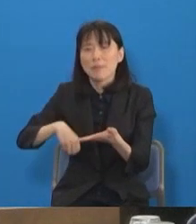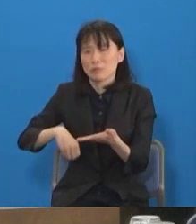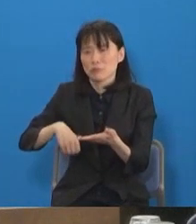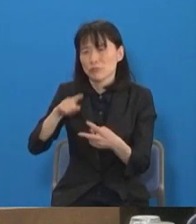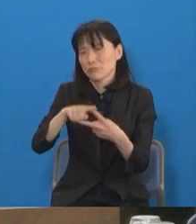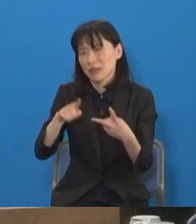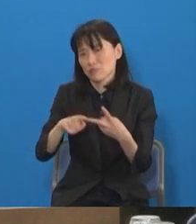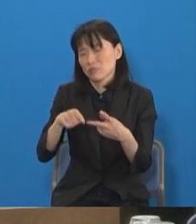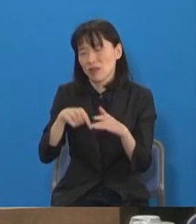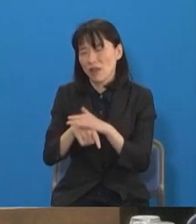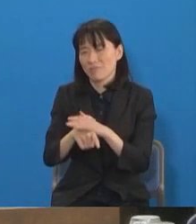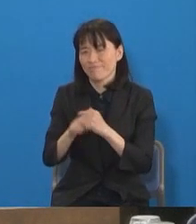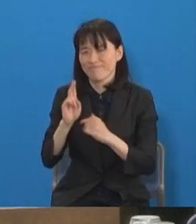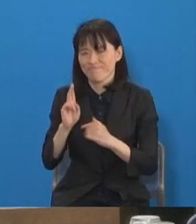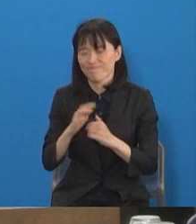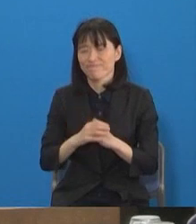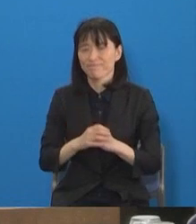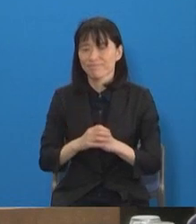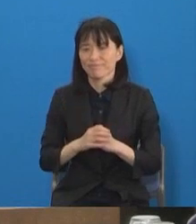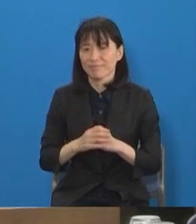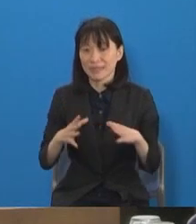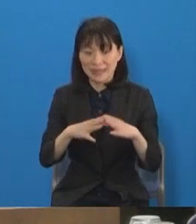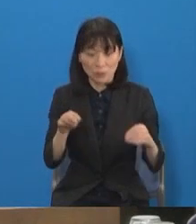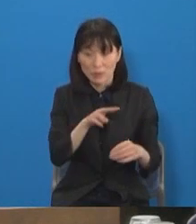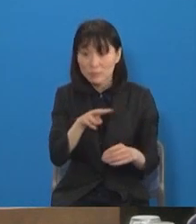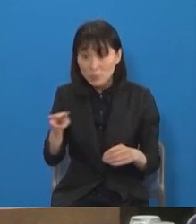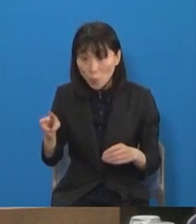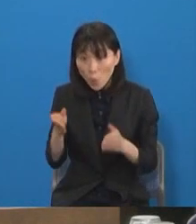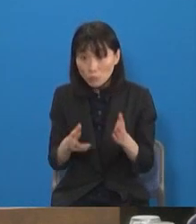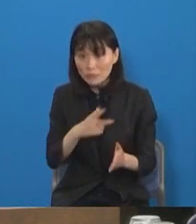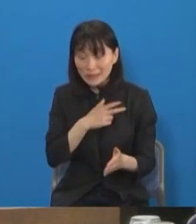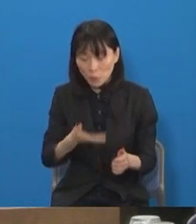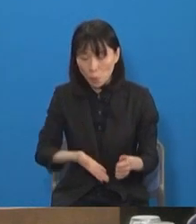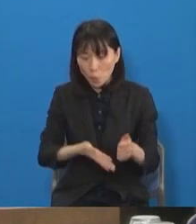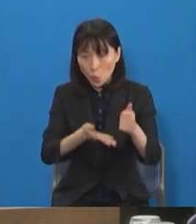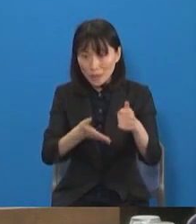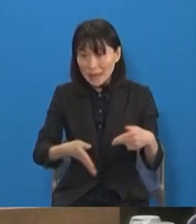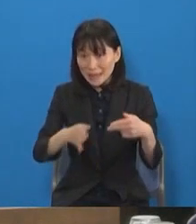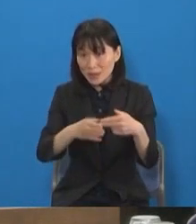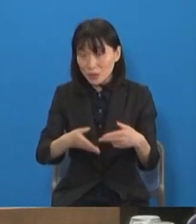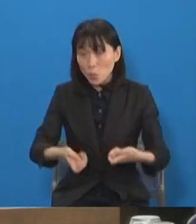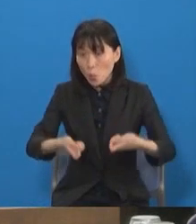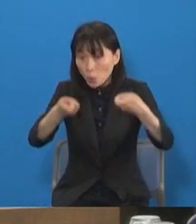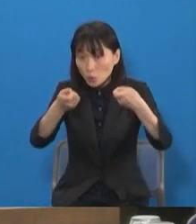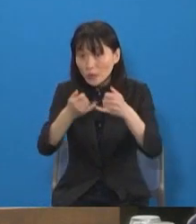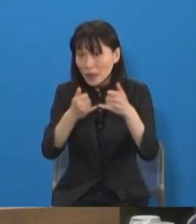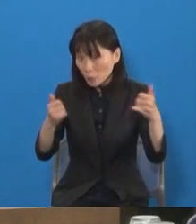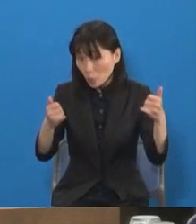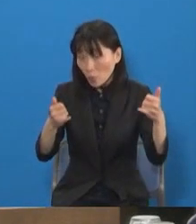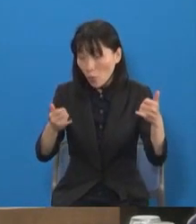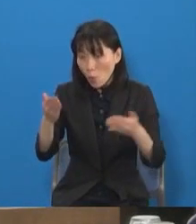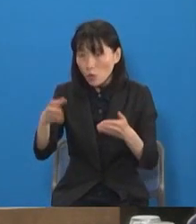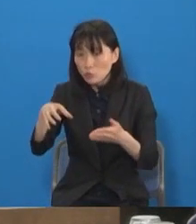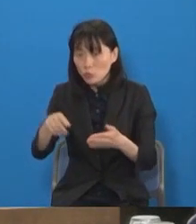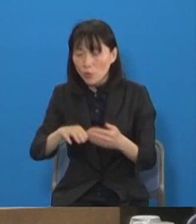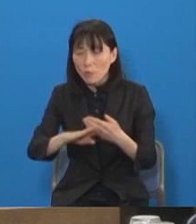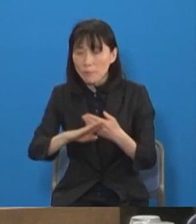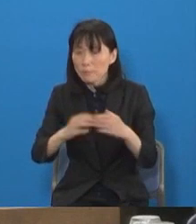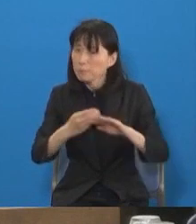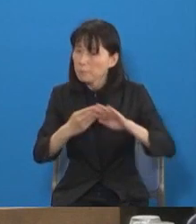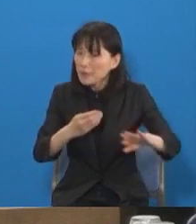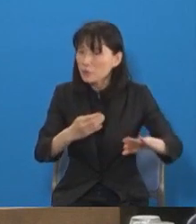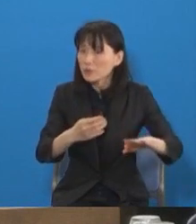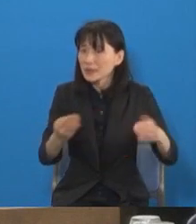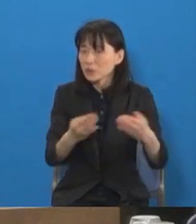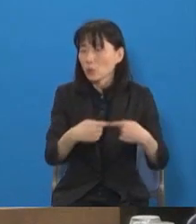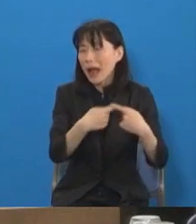原因と言われています。全国で保育士養成施設を卒業した人でも、保育所以外に就職を